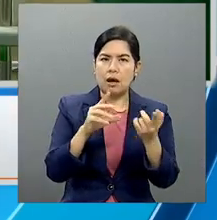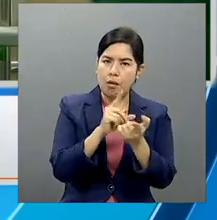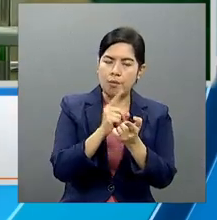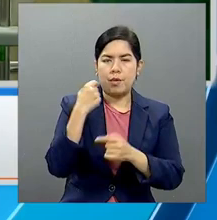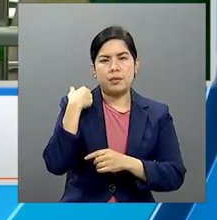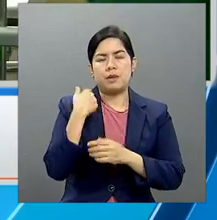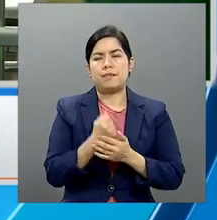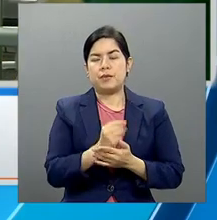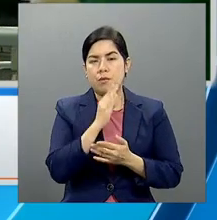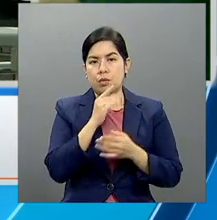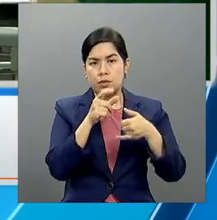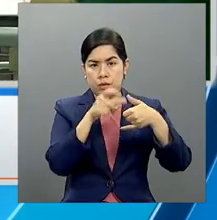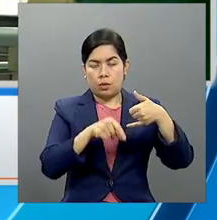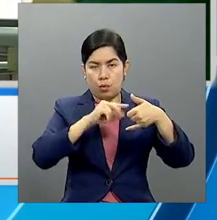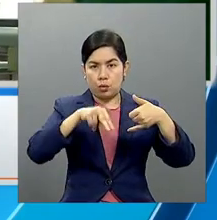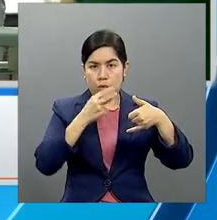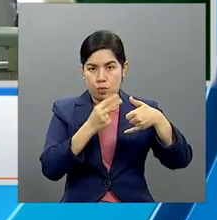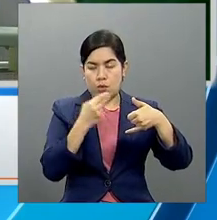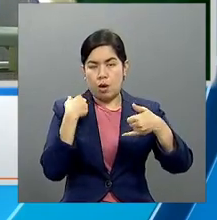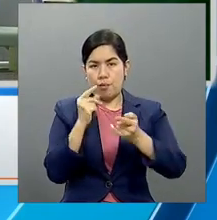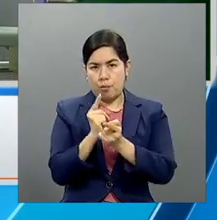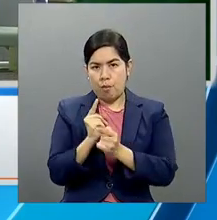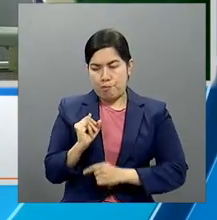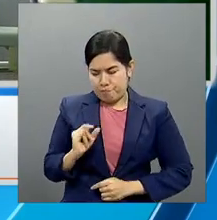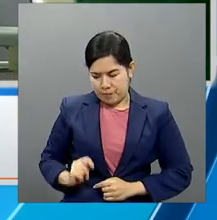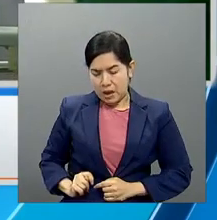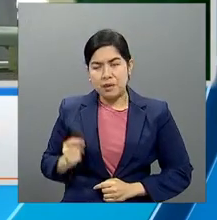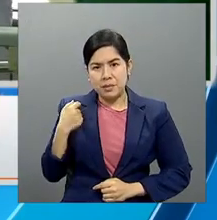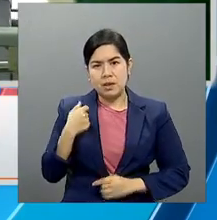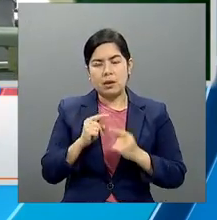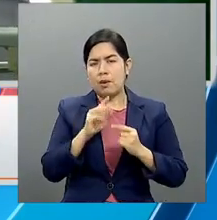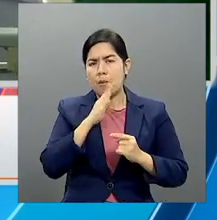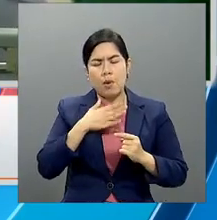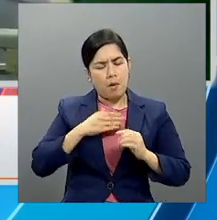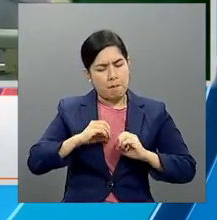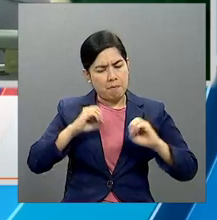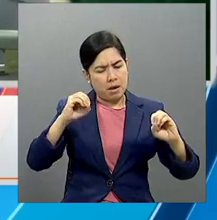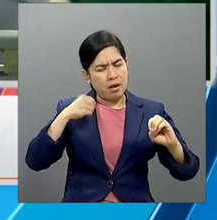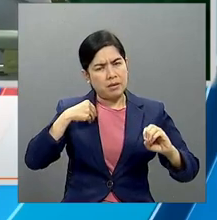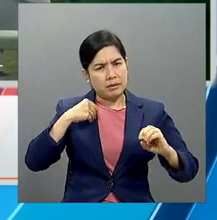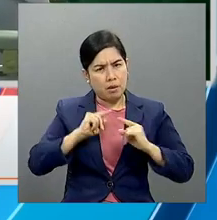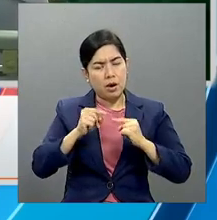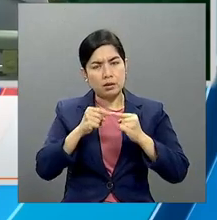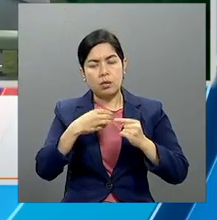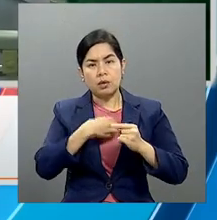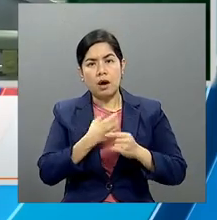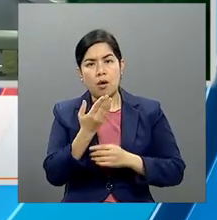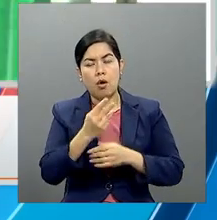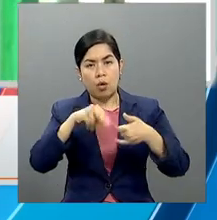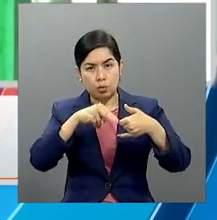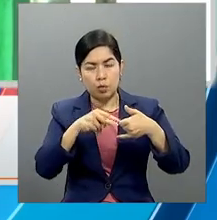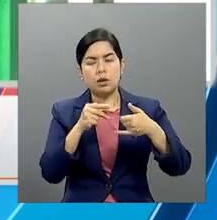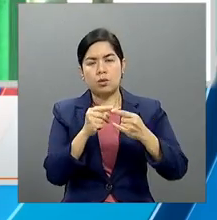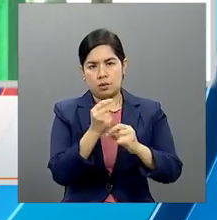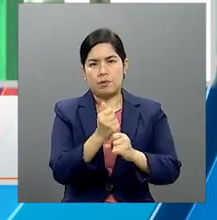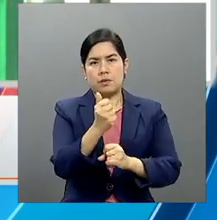จแล้วเจอโรคหรือว่าไม่มีอาการแต่อยากตรวจสามารถที่จะเข้ารับการตรวจที่โรงพยาบาลโดยที่ไม่เสียค่าใช้จ่ายได้นะครับเมื่